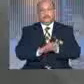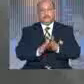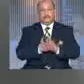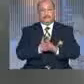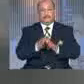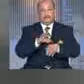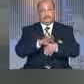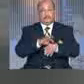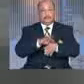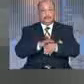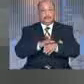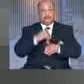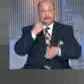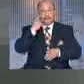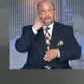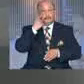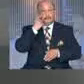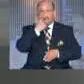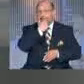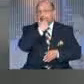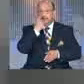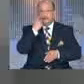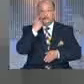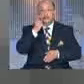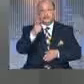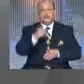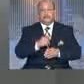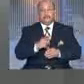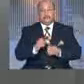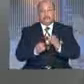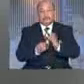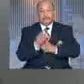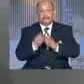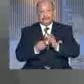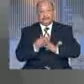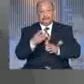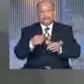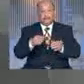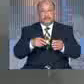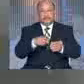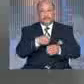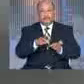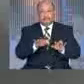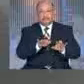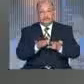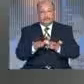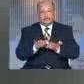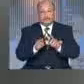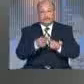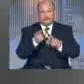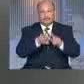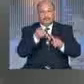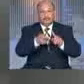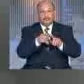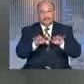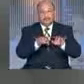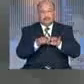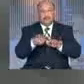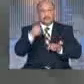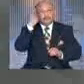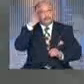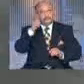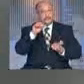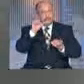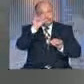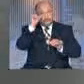مستجدات التقنيات التكنولوجية في اختصاص جراحة العيون، تظاهرات مثلت فرصة للإطارات الطبية